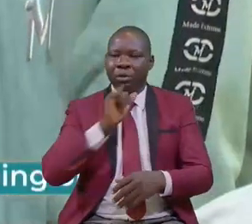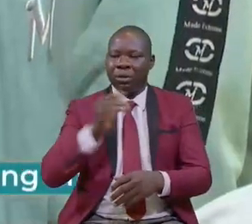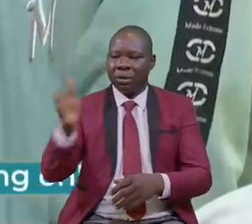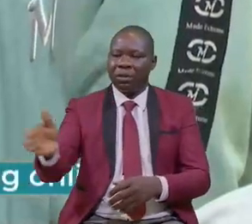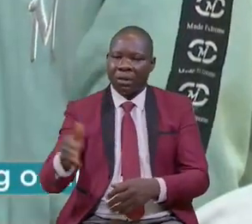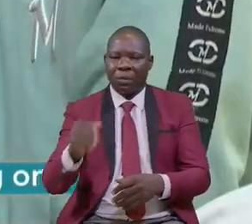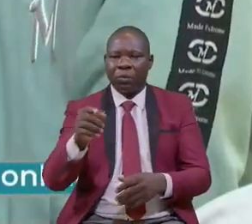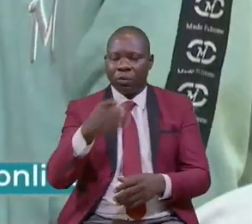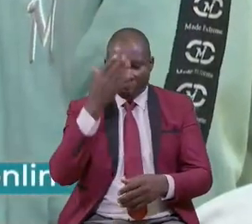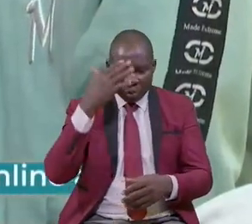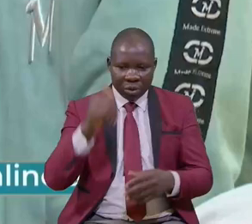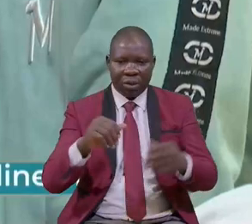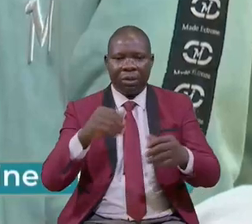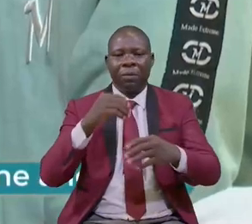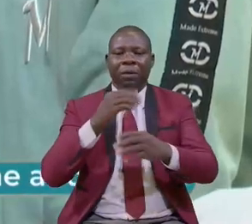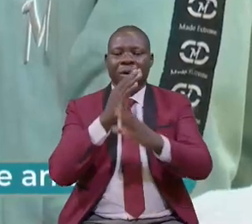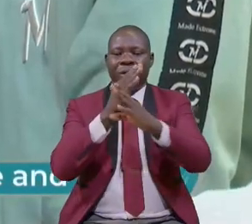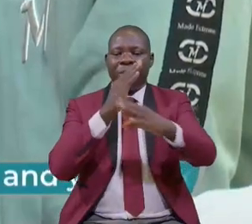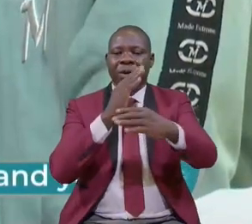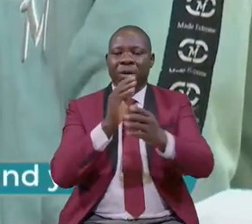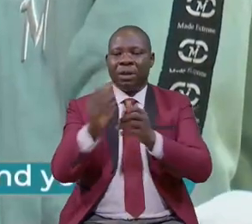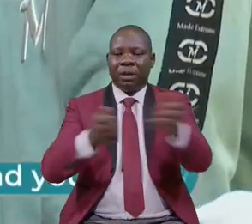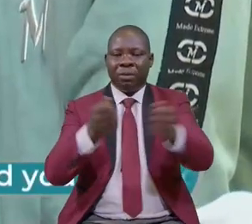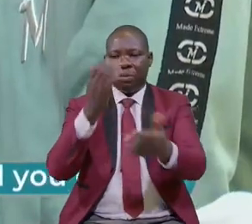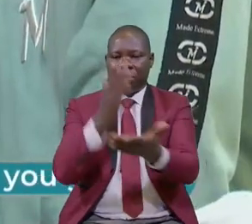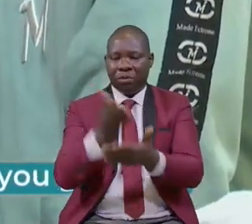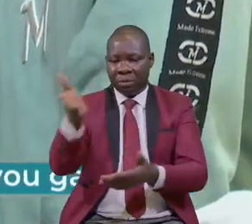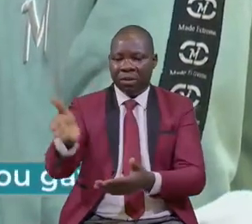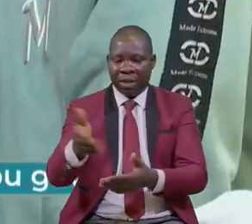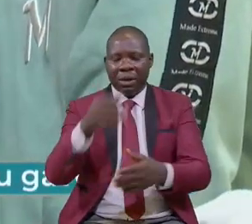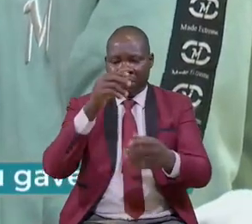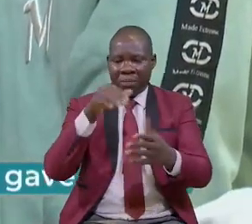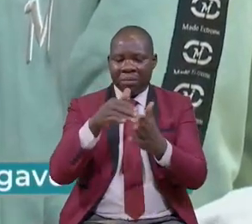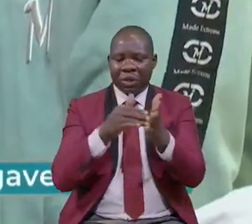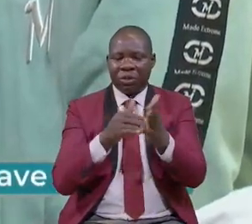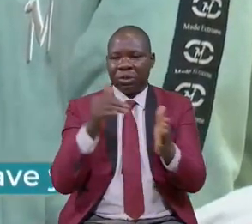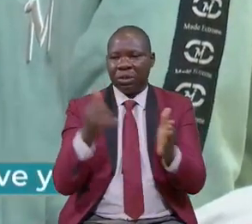bien reconnu dans la zone donner l'indication pour